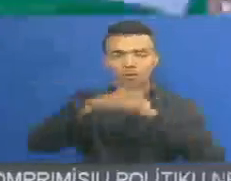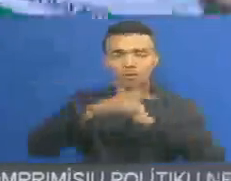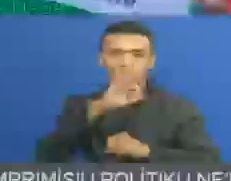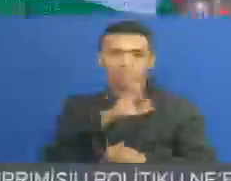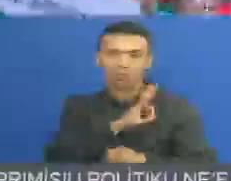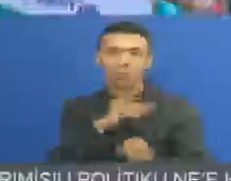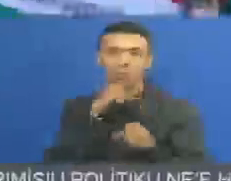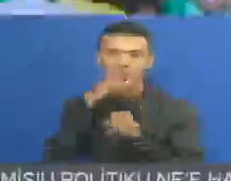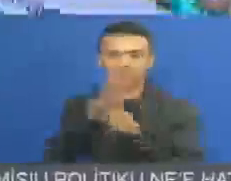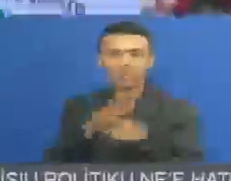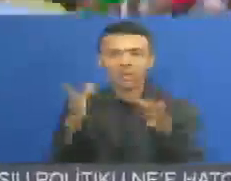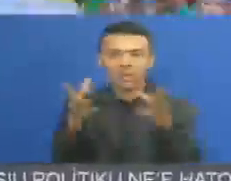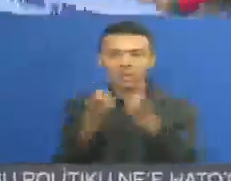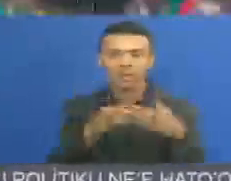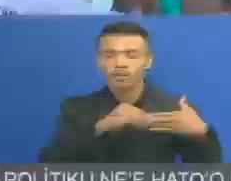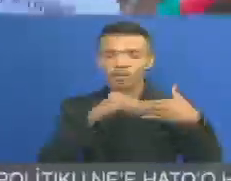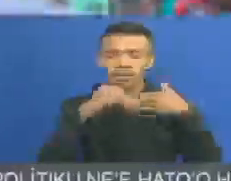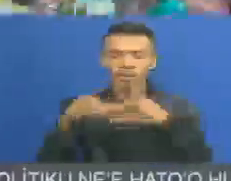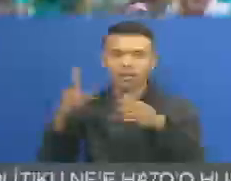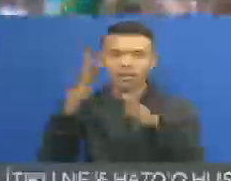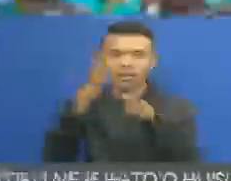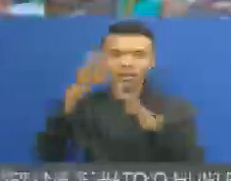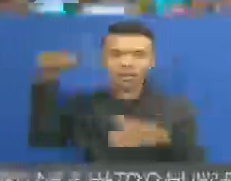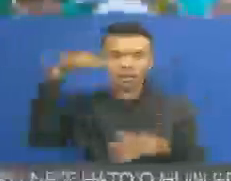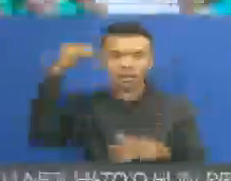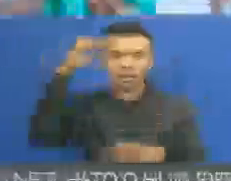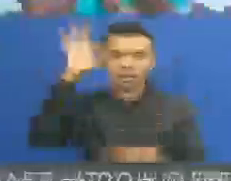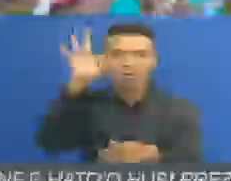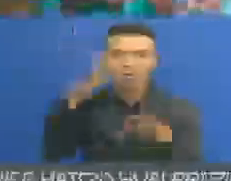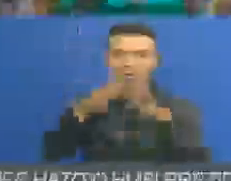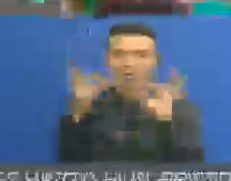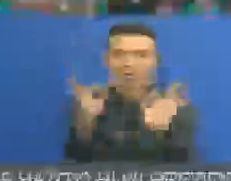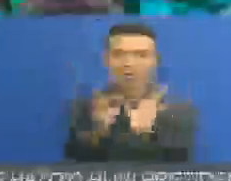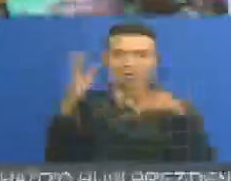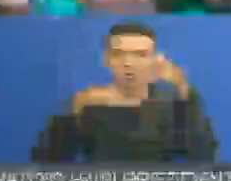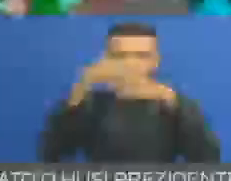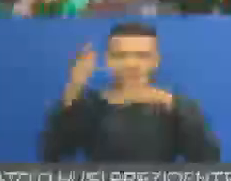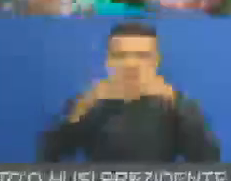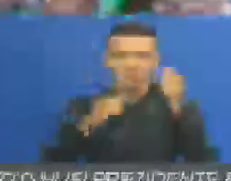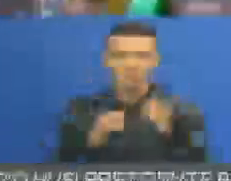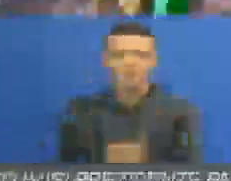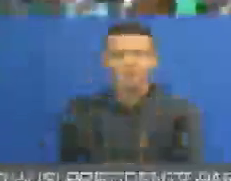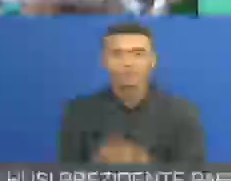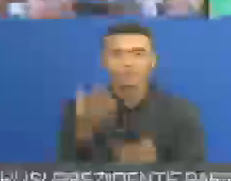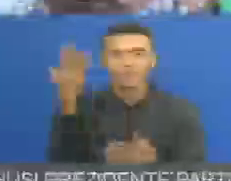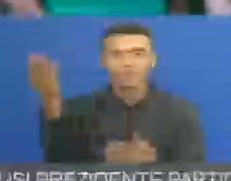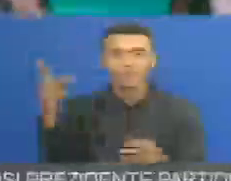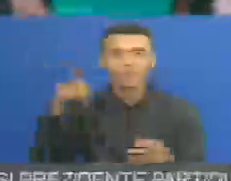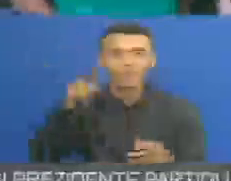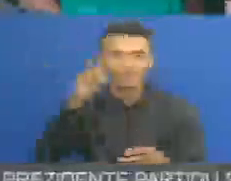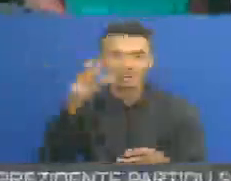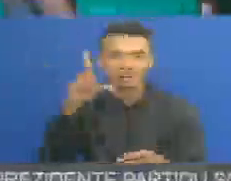mos kompromete wanhira kar ukun hodi forma governo da sia se hadia infrastruktura basika ya insom